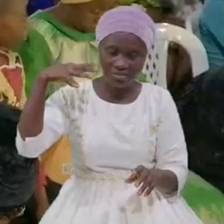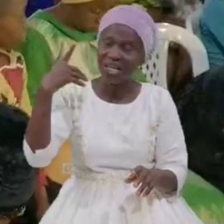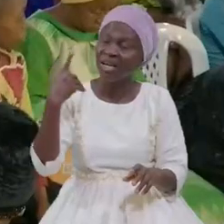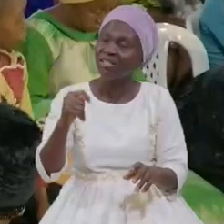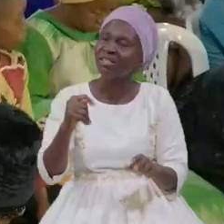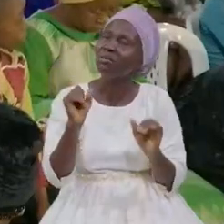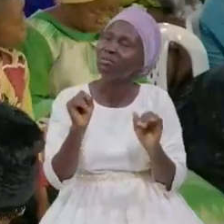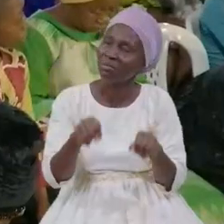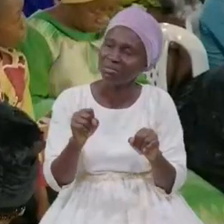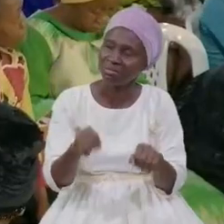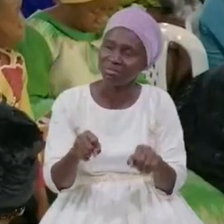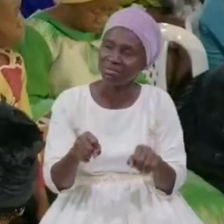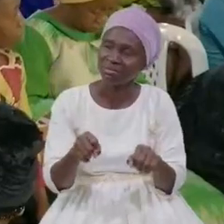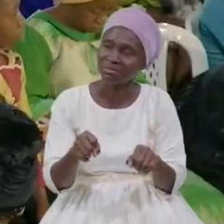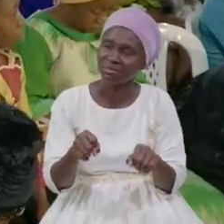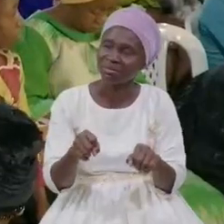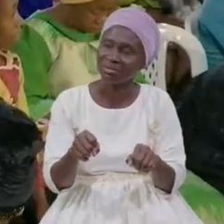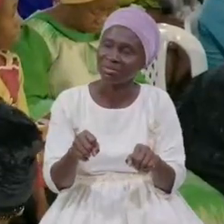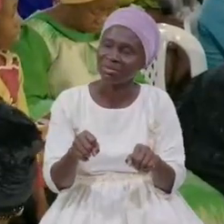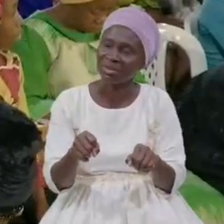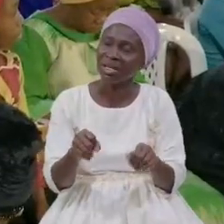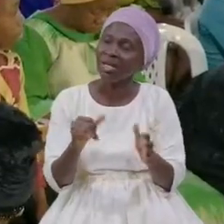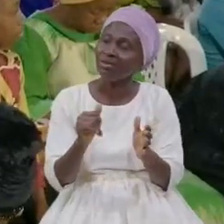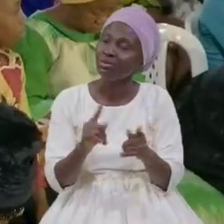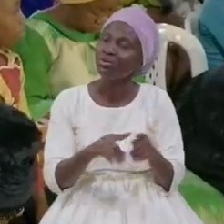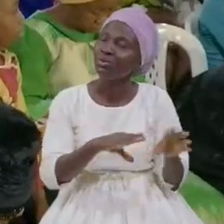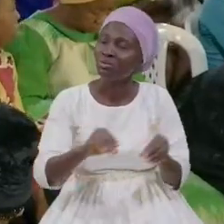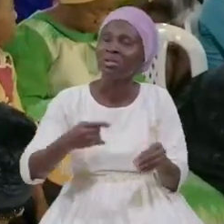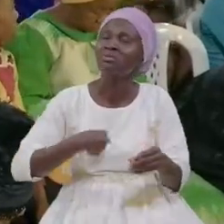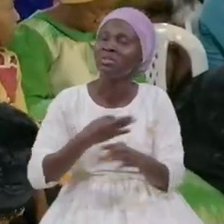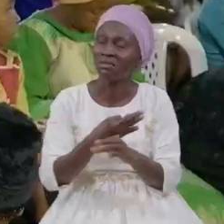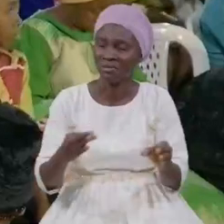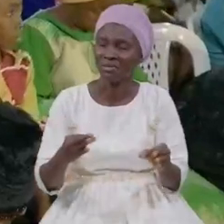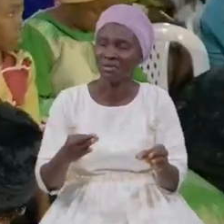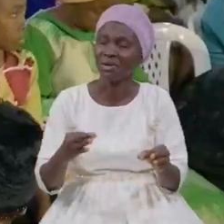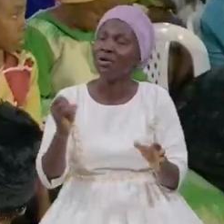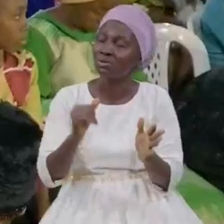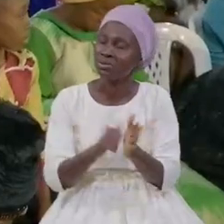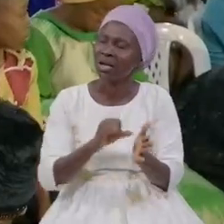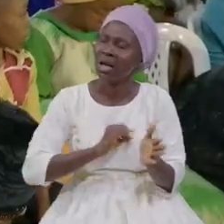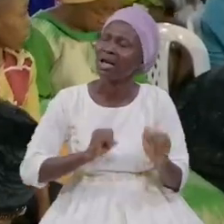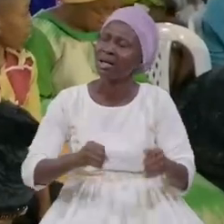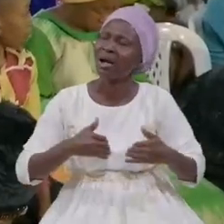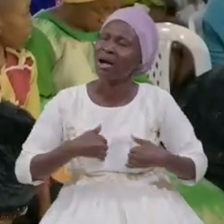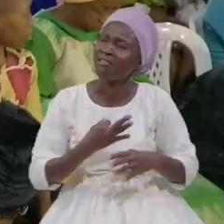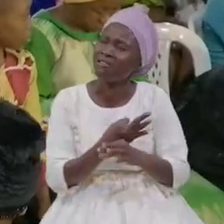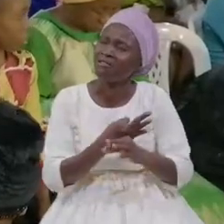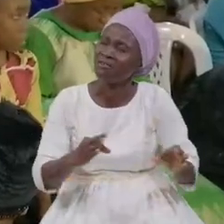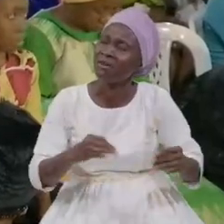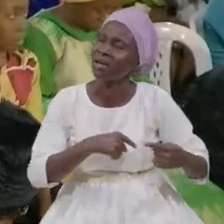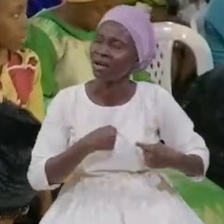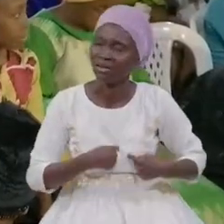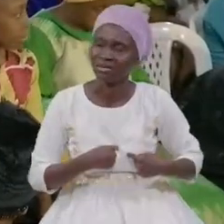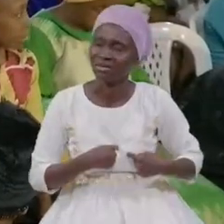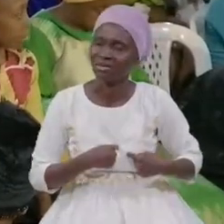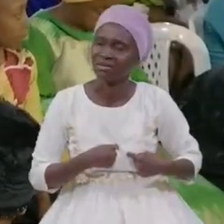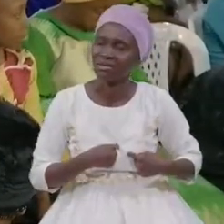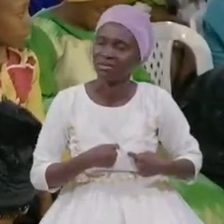les possibilités, parce que je peux être libéré. Et je peux avoir un cœur libre,